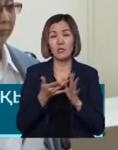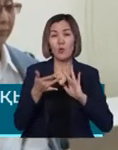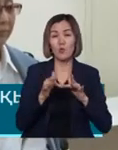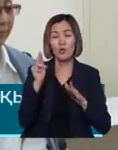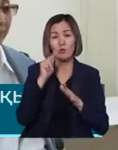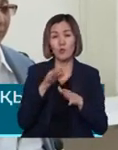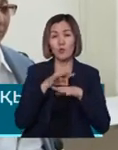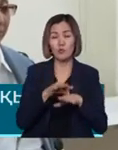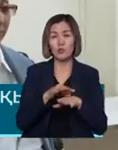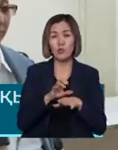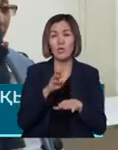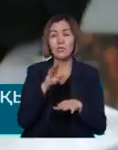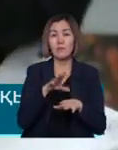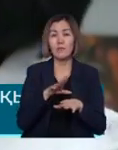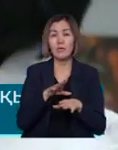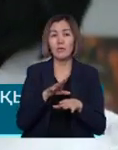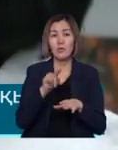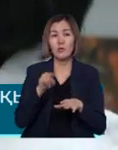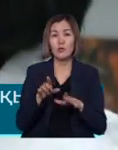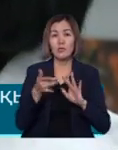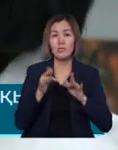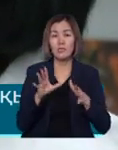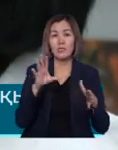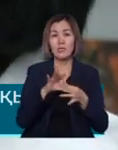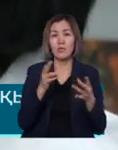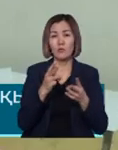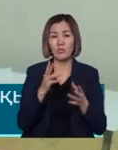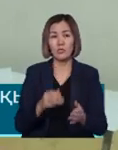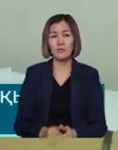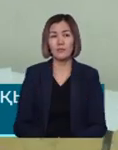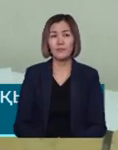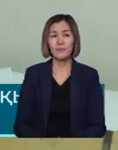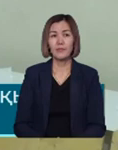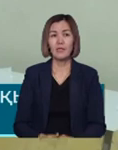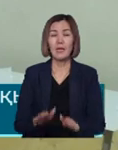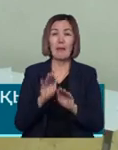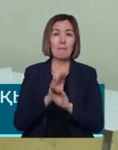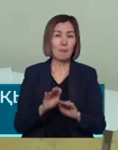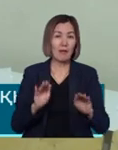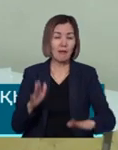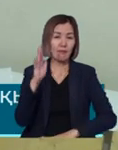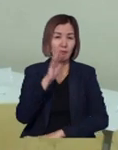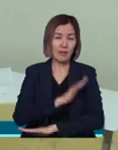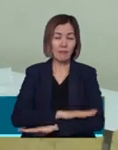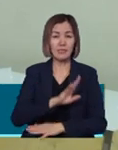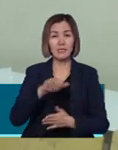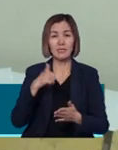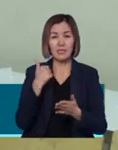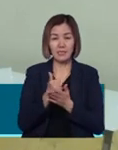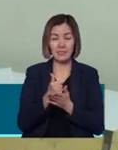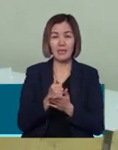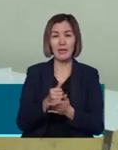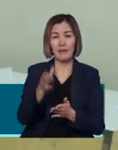өту үшін smartustaz.kz сайт арқылы тіркелу қажет. Бала тәрбиесі негізі біздің жаңағы